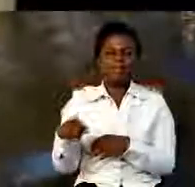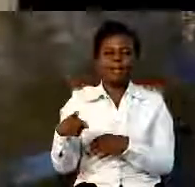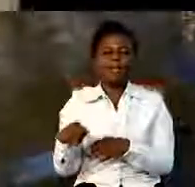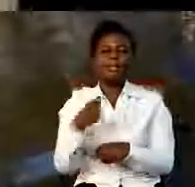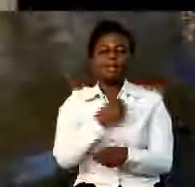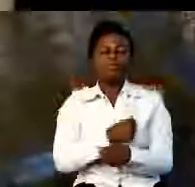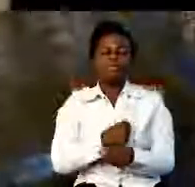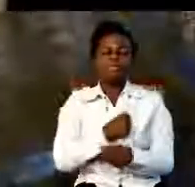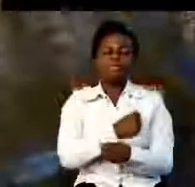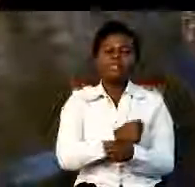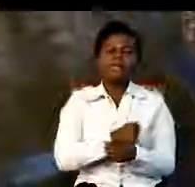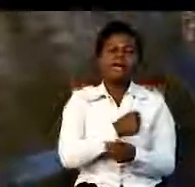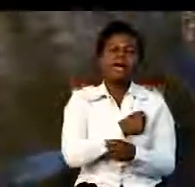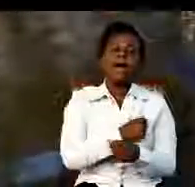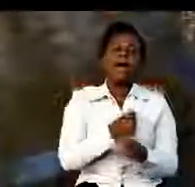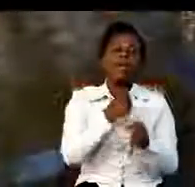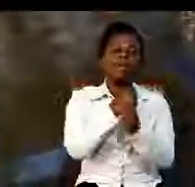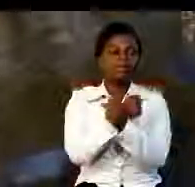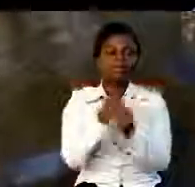dhambi,